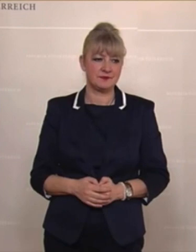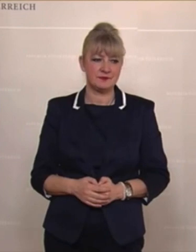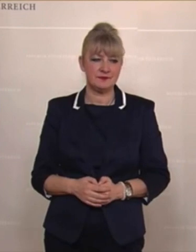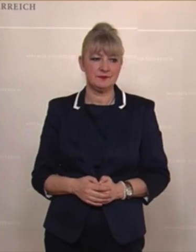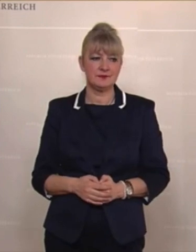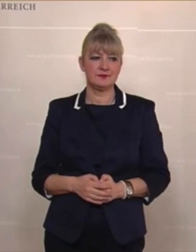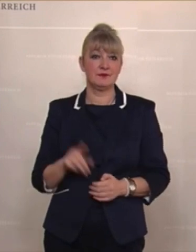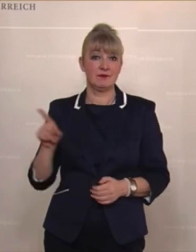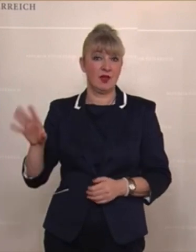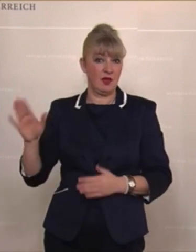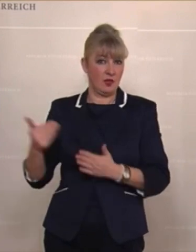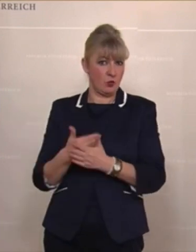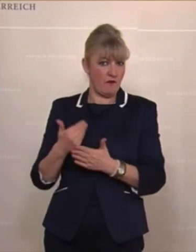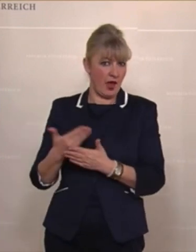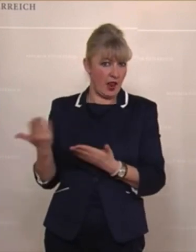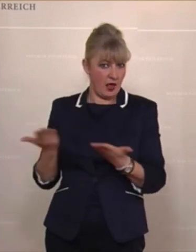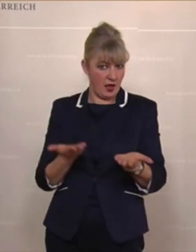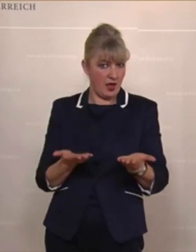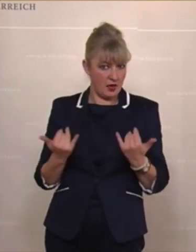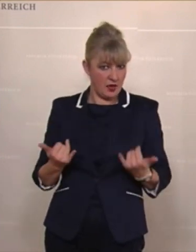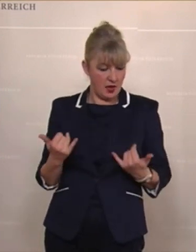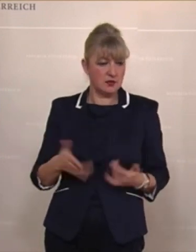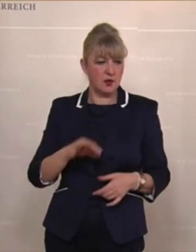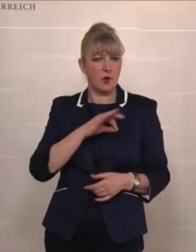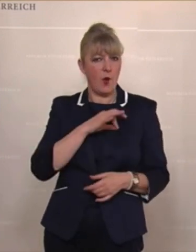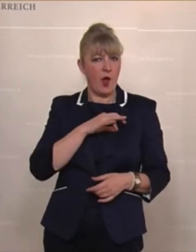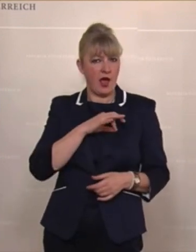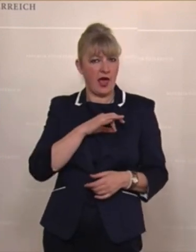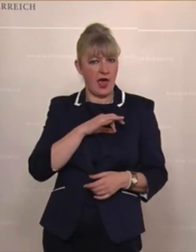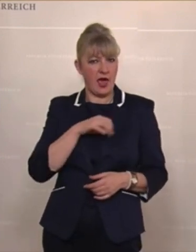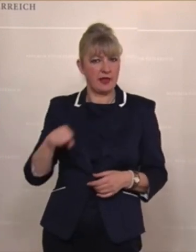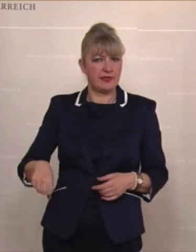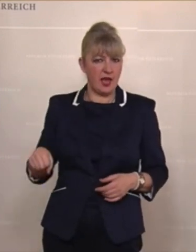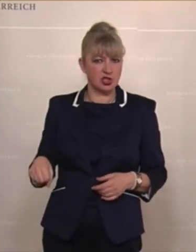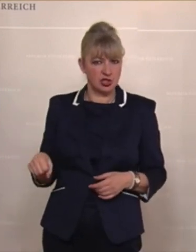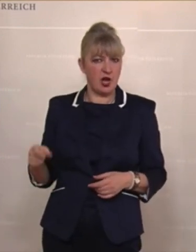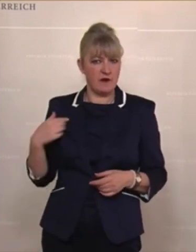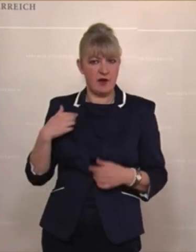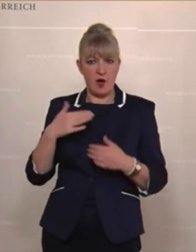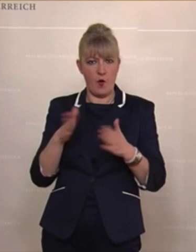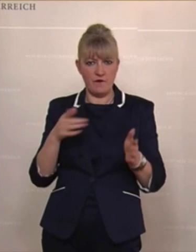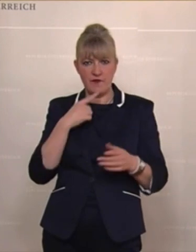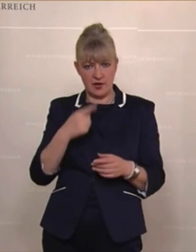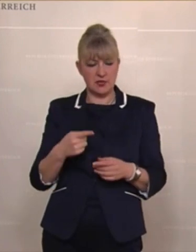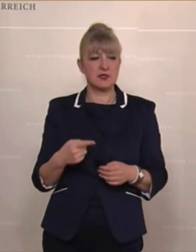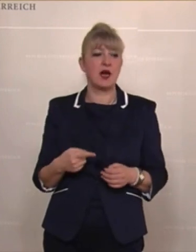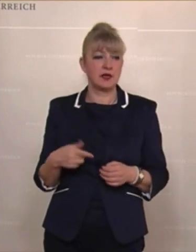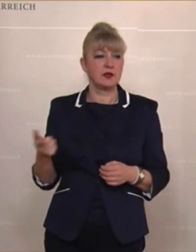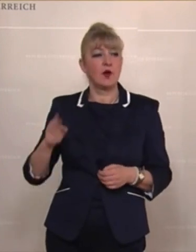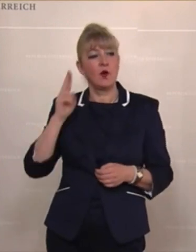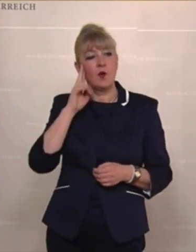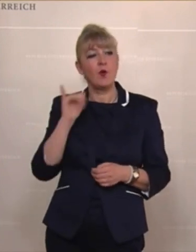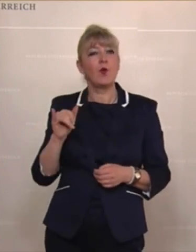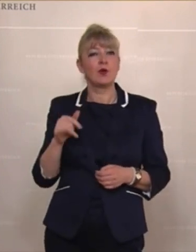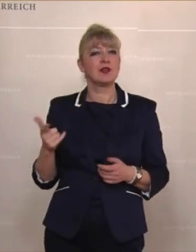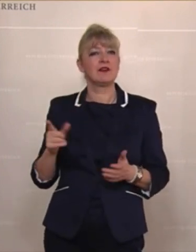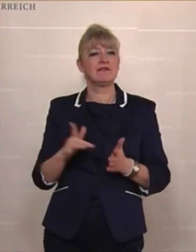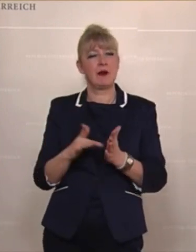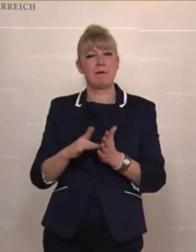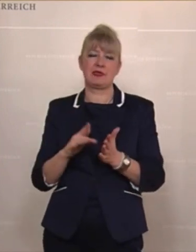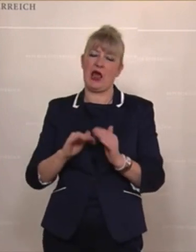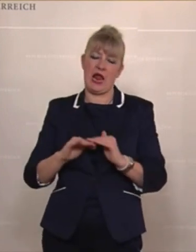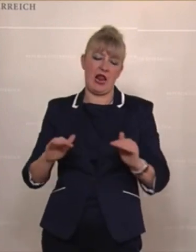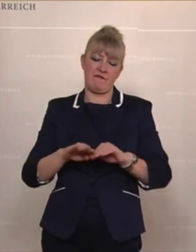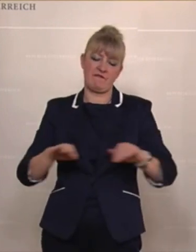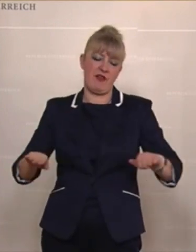Mit Ihrer Novelle, und der Herr Kollege Taschner hat es ja ganz offen gesagt, werden die Universitäten im Mittelfeld